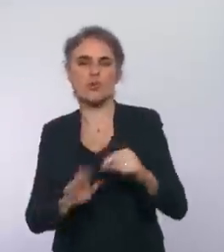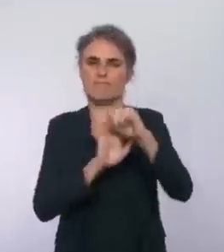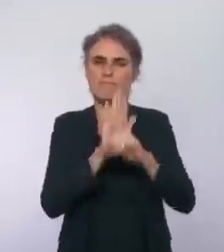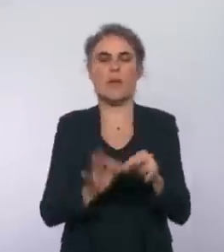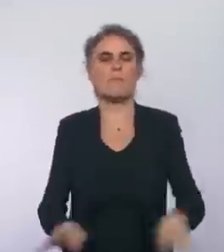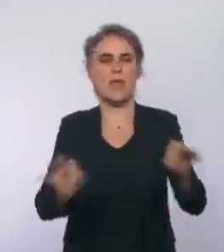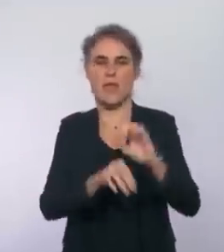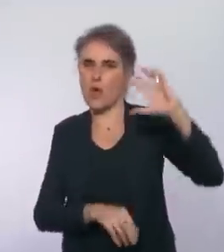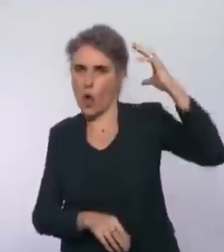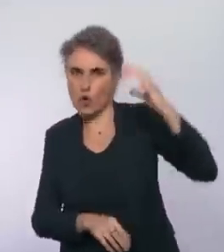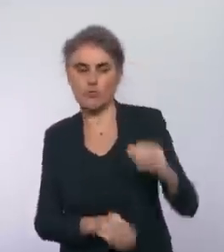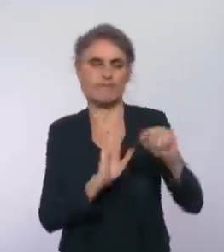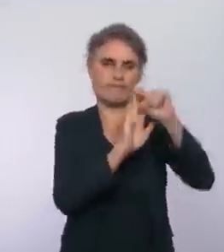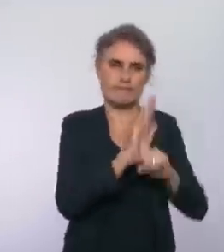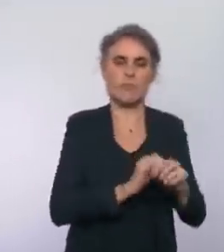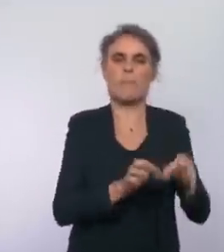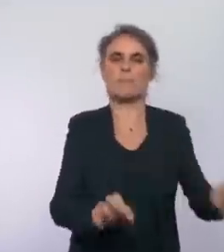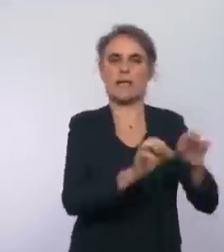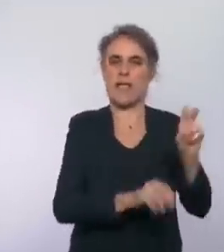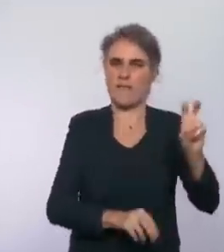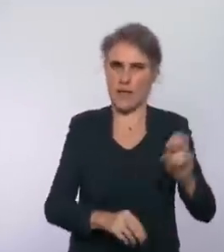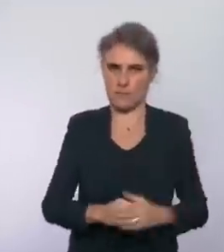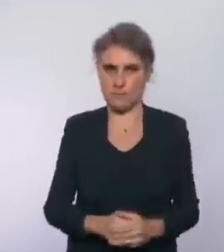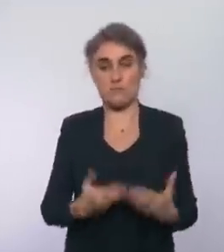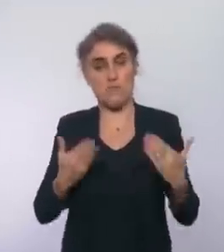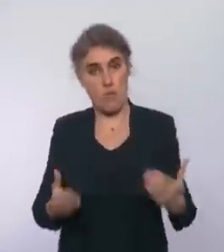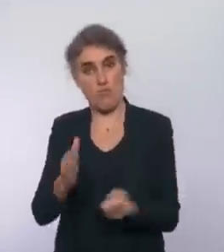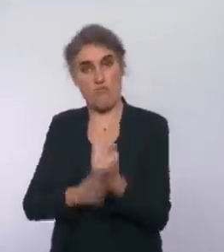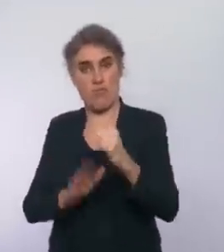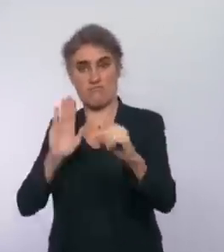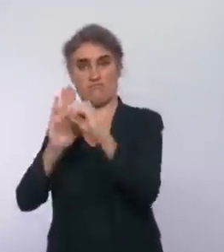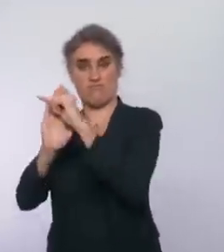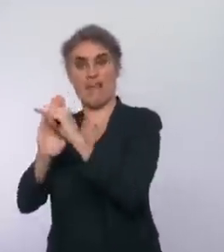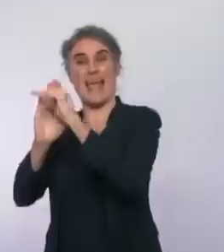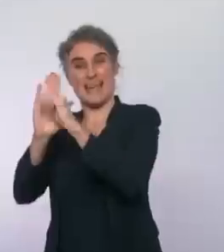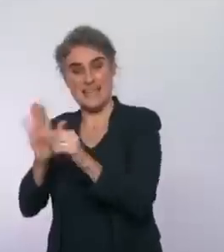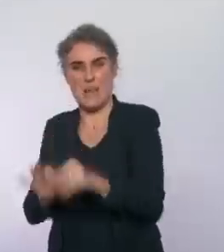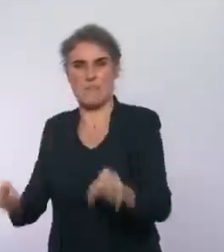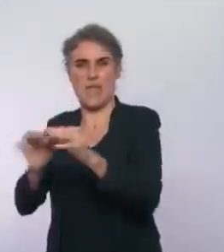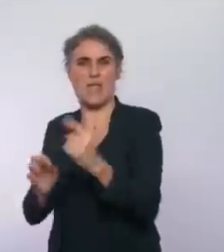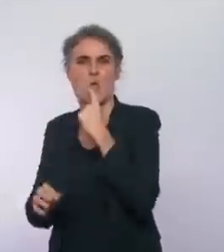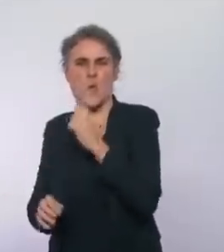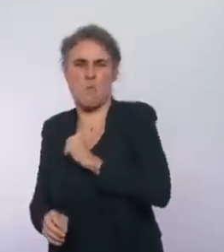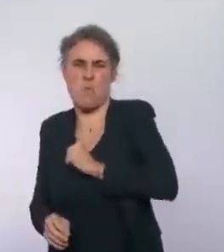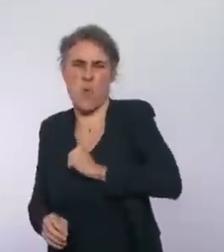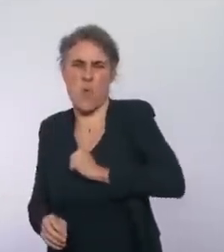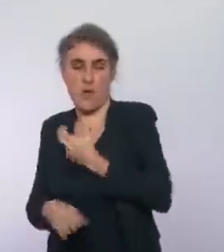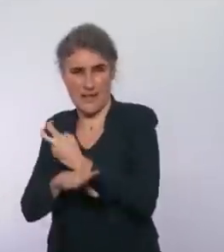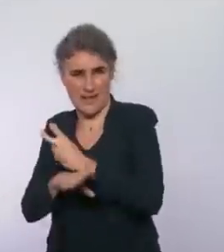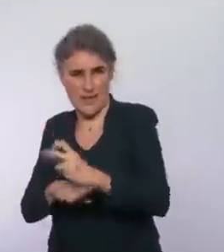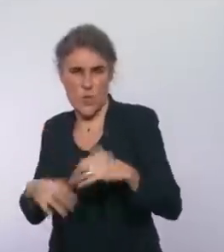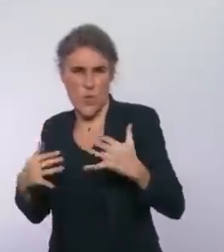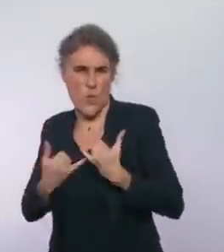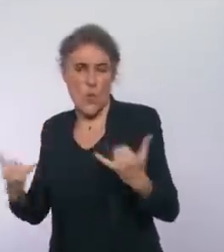pays verts. Nous créons une nouvelle catégorie de pays rouge écarlate, s'agissant des pays les plus à risque, notamment avec la présence du